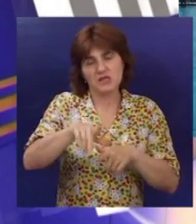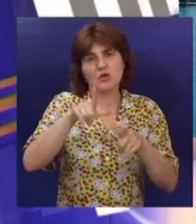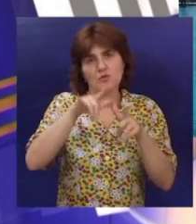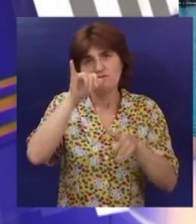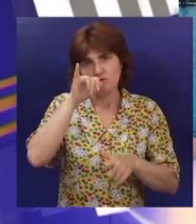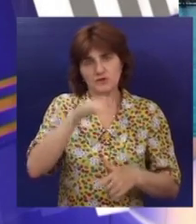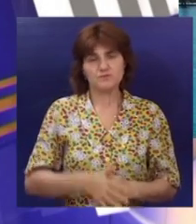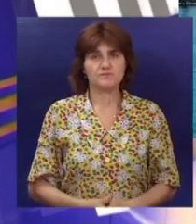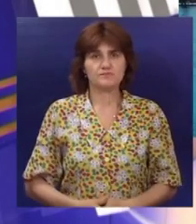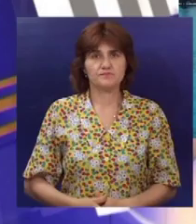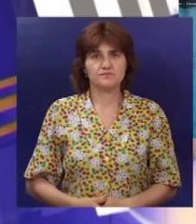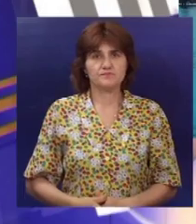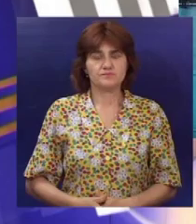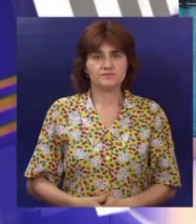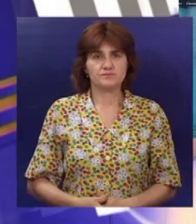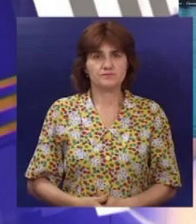preporučuje.